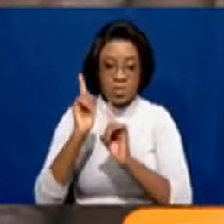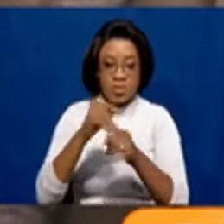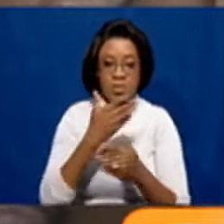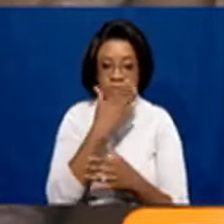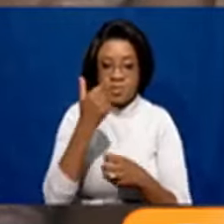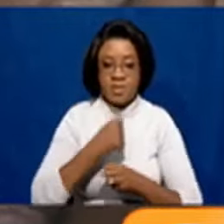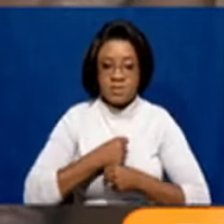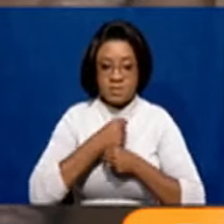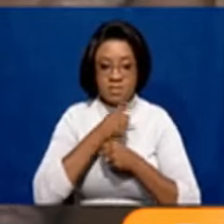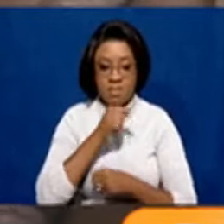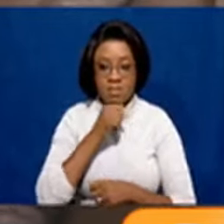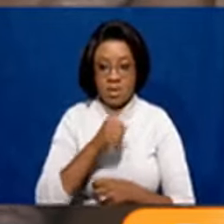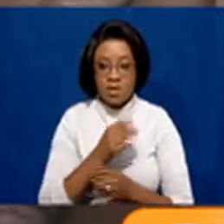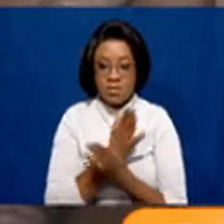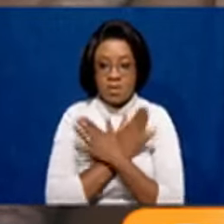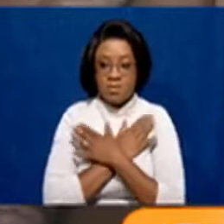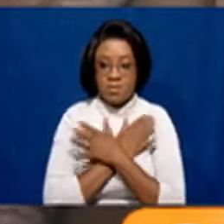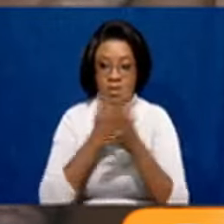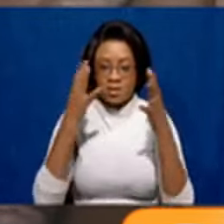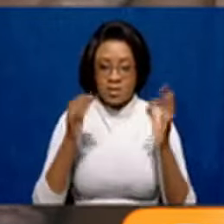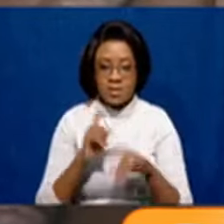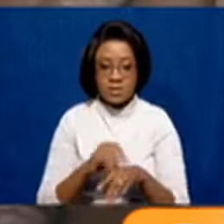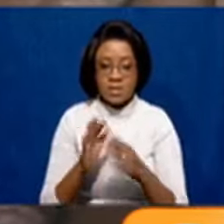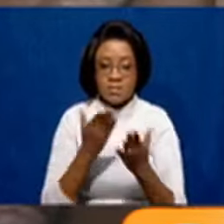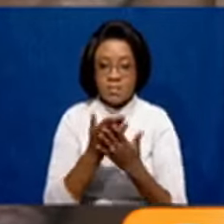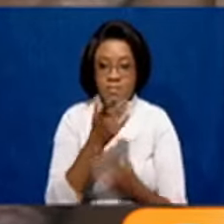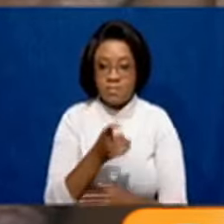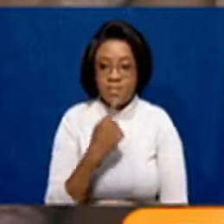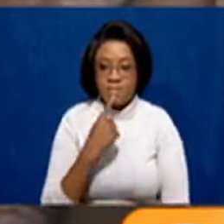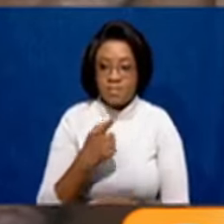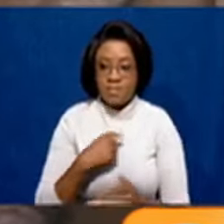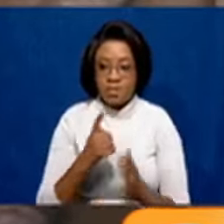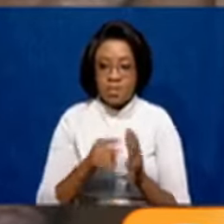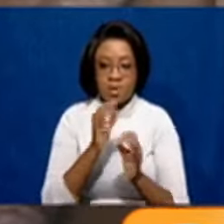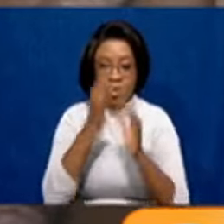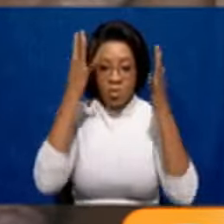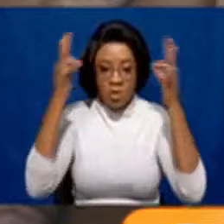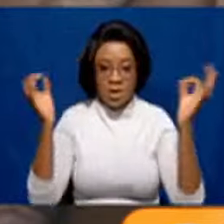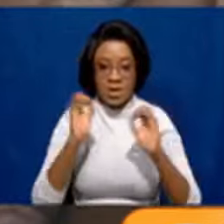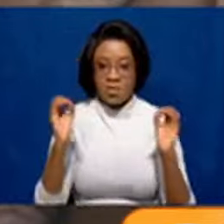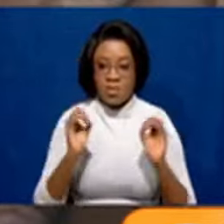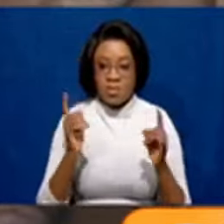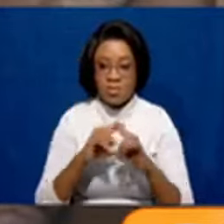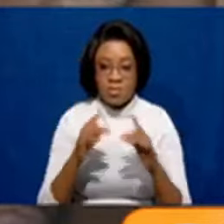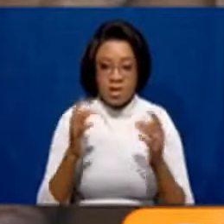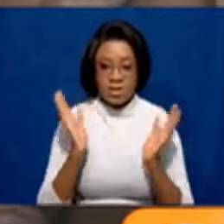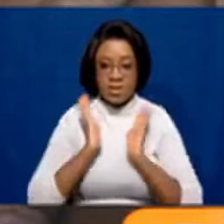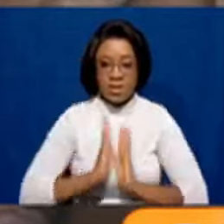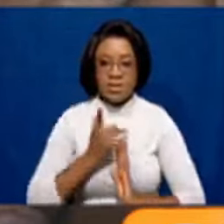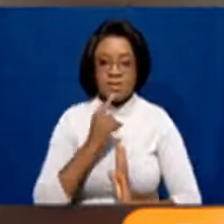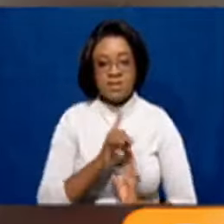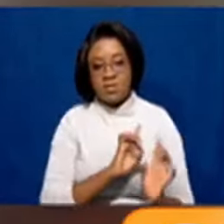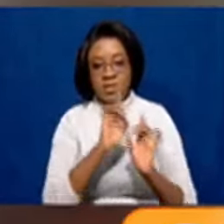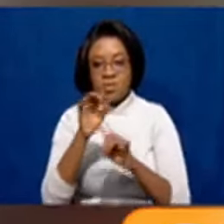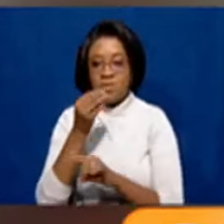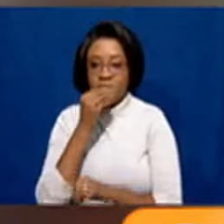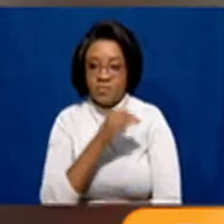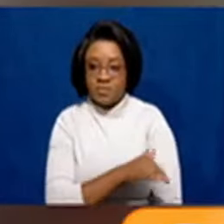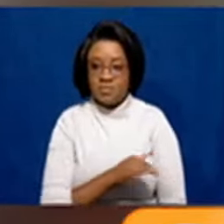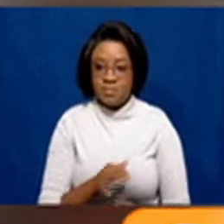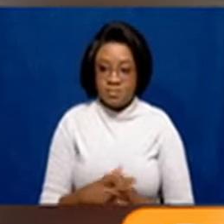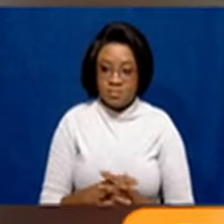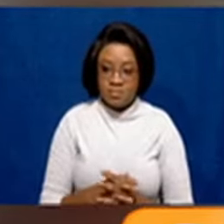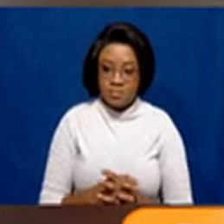rafiki yake. Kufika kule mnaambua hakuna harusi, mshavaa suti, mnaambua twendeni for dinner. Damu